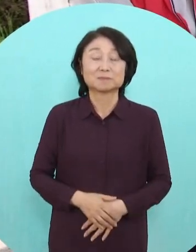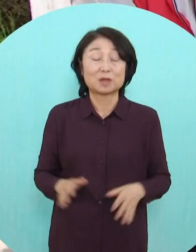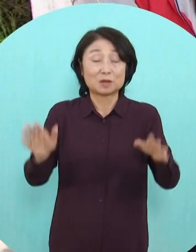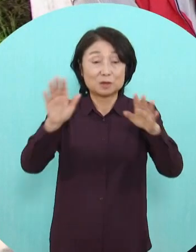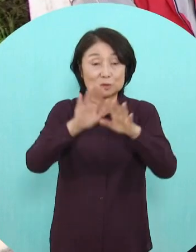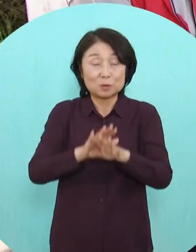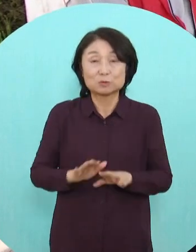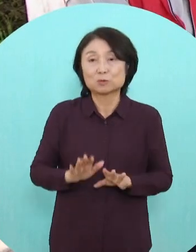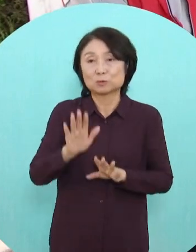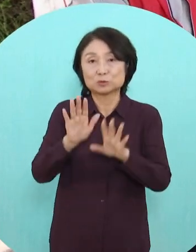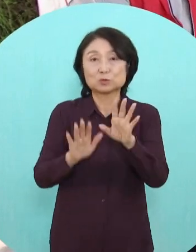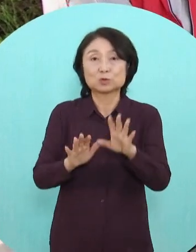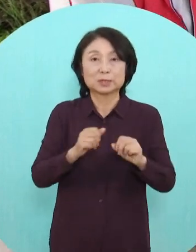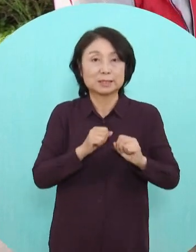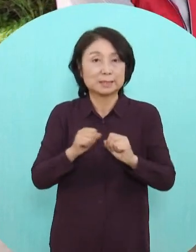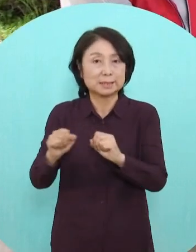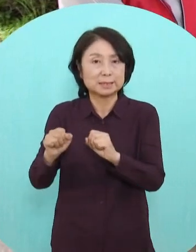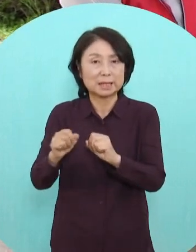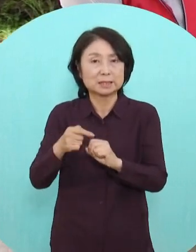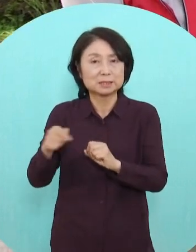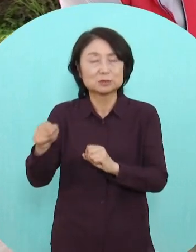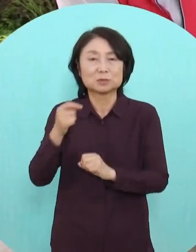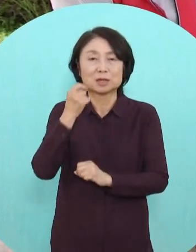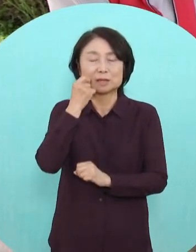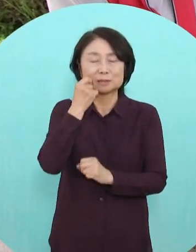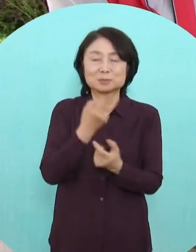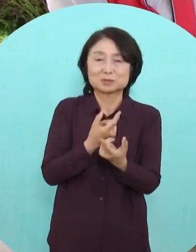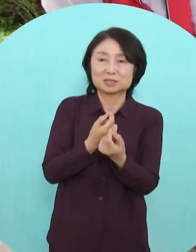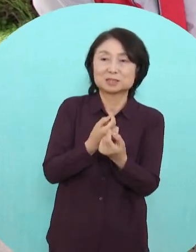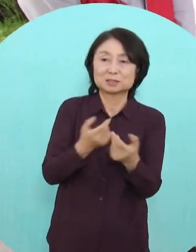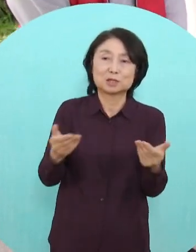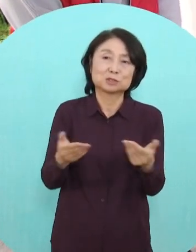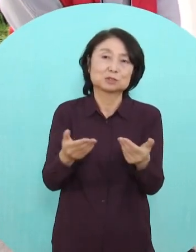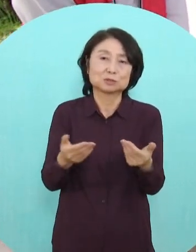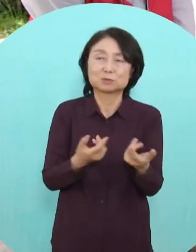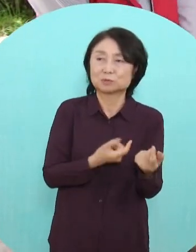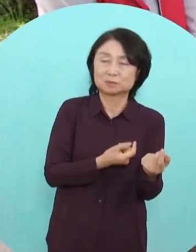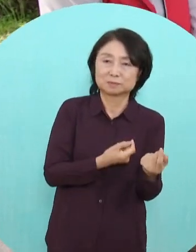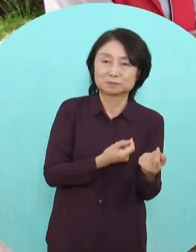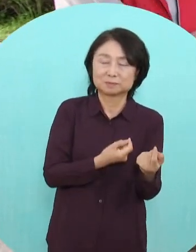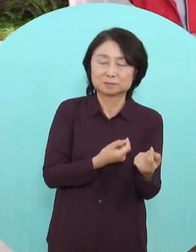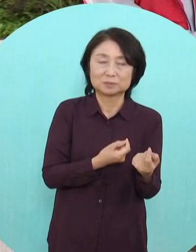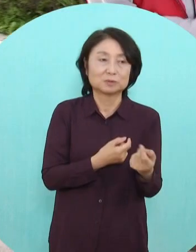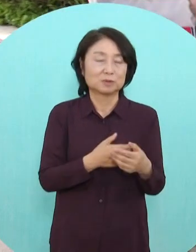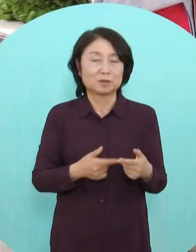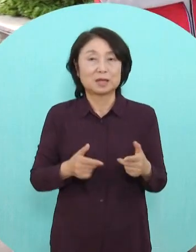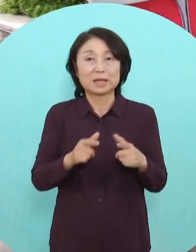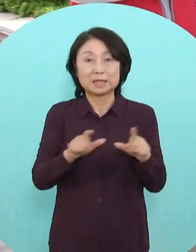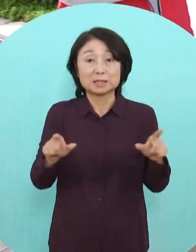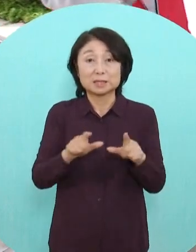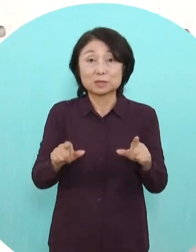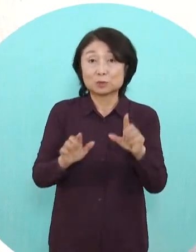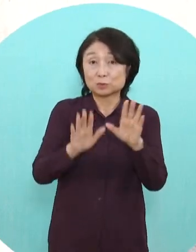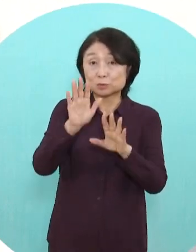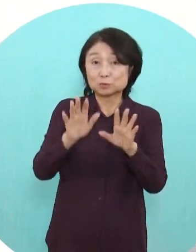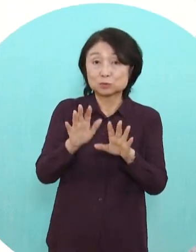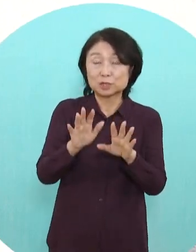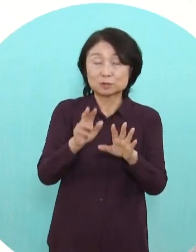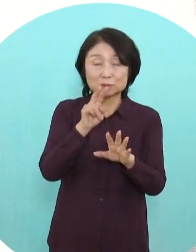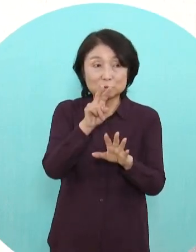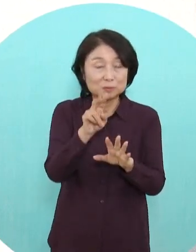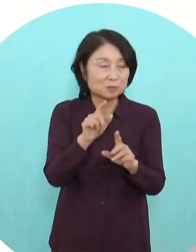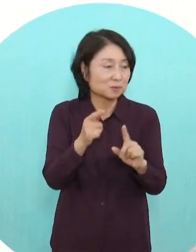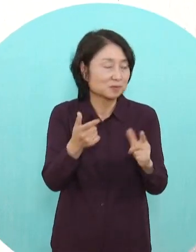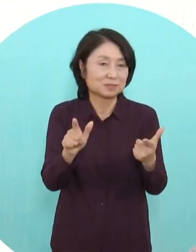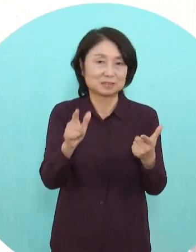の状況というとやっぱり避難もなかなか難しいですよね、作業とかも。 そうですね、まずやっぱり日頃見慣れた風景も夜